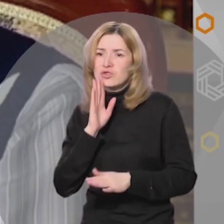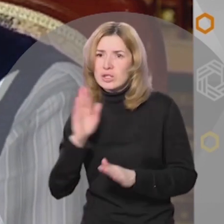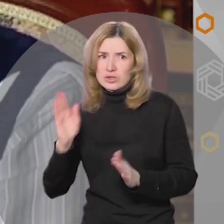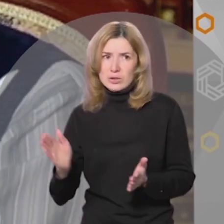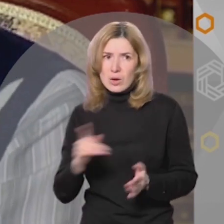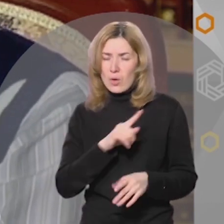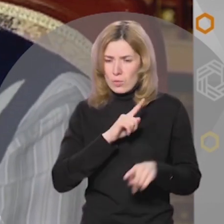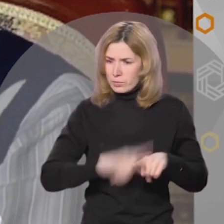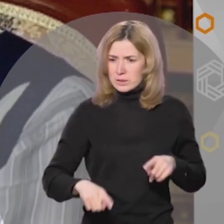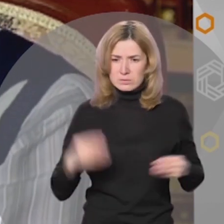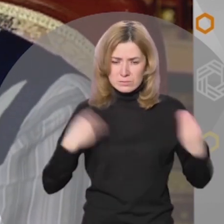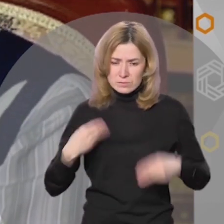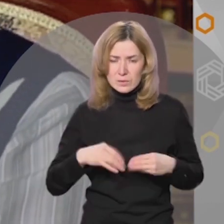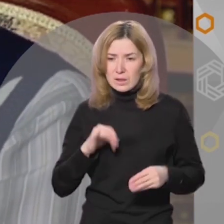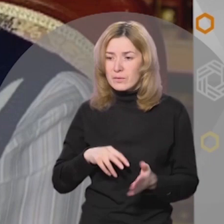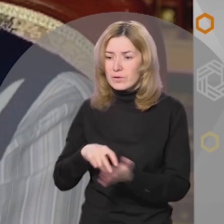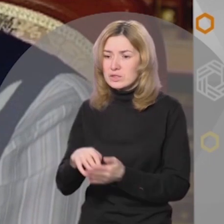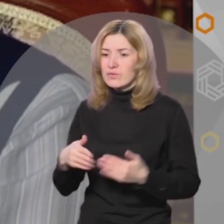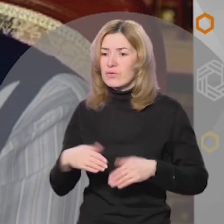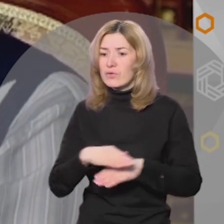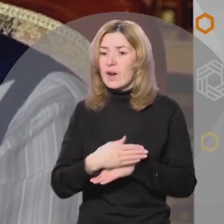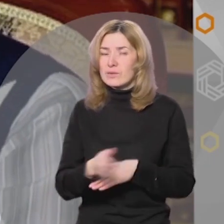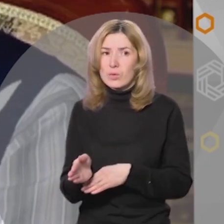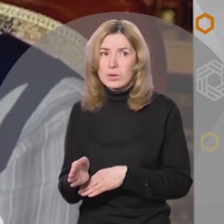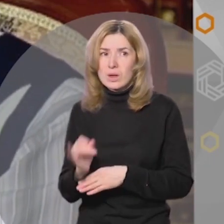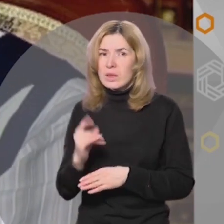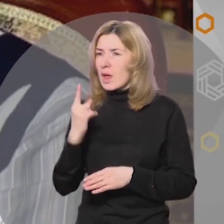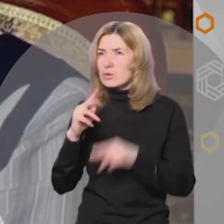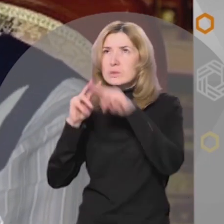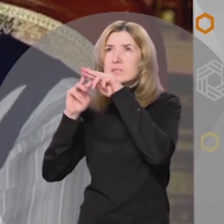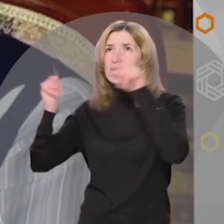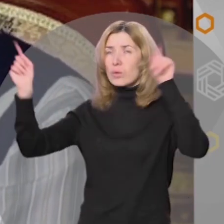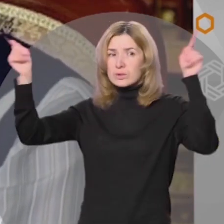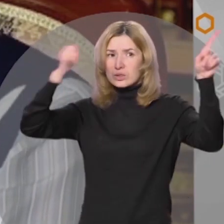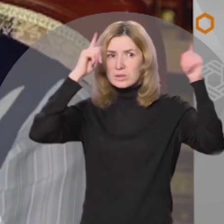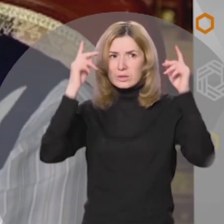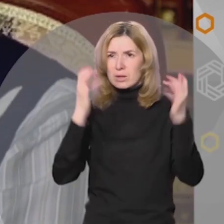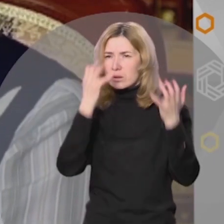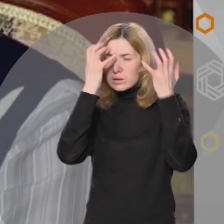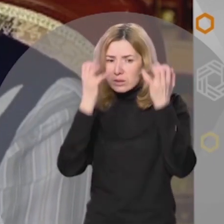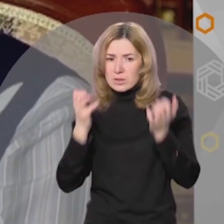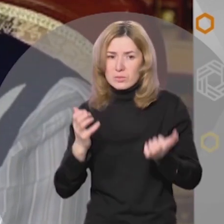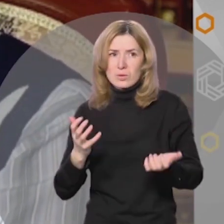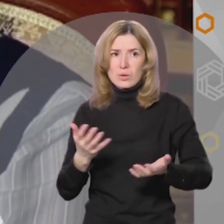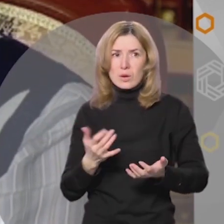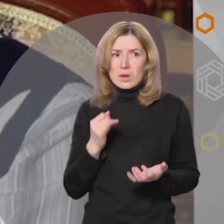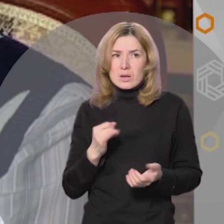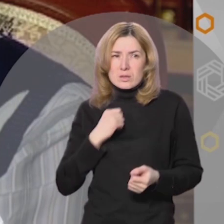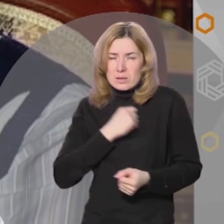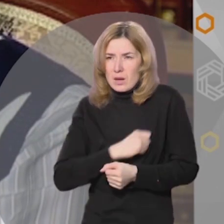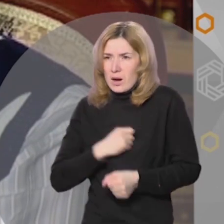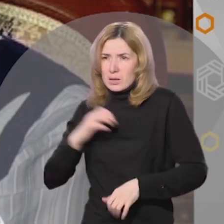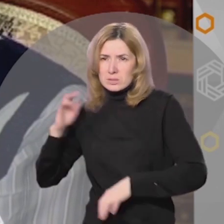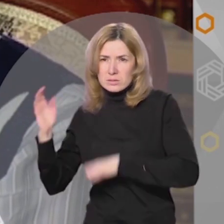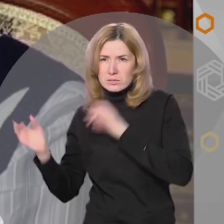Доктор быстро собрался и вышел во двор. Ни одной звездочки не было на небе, и